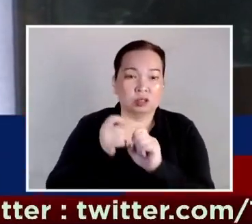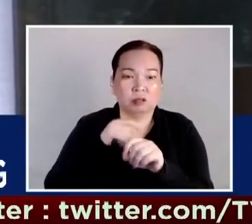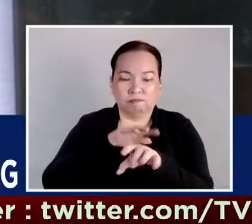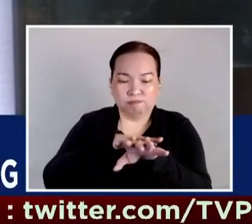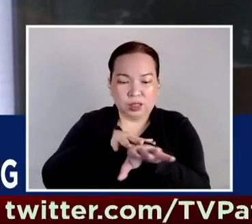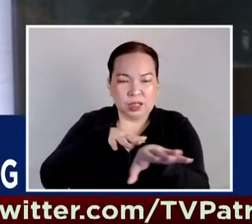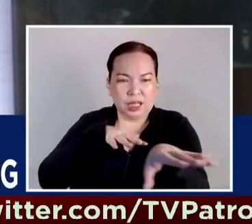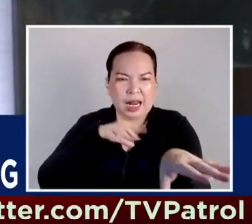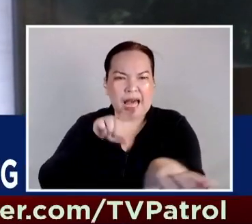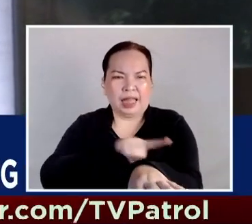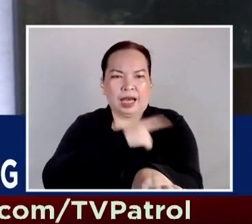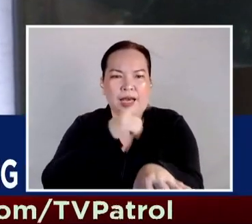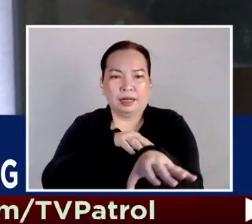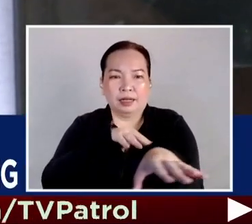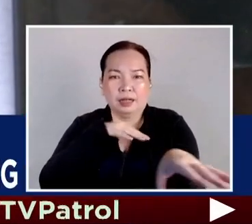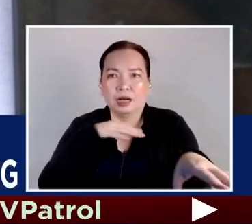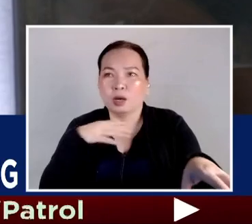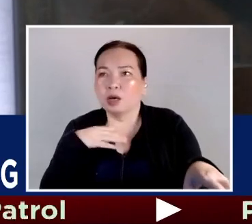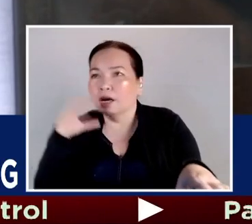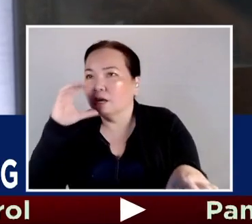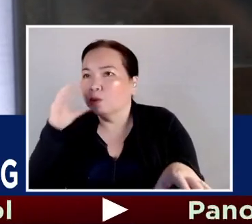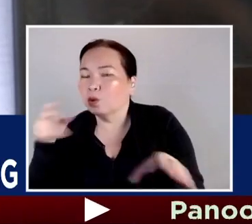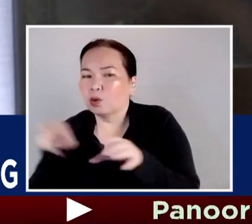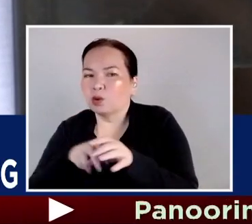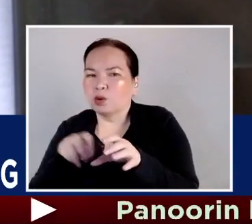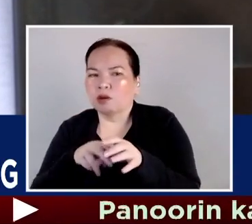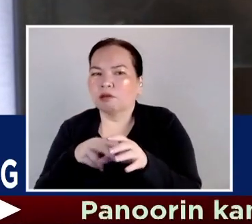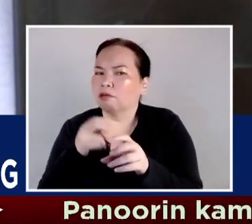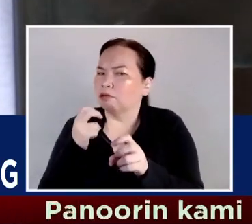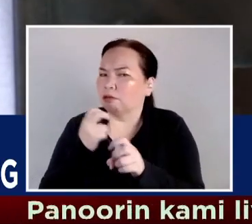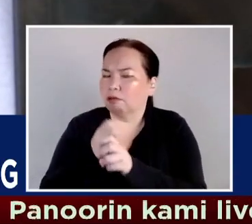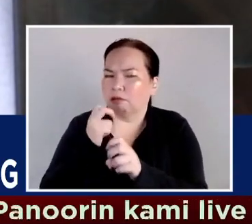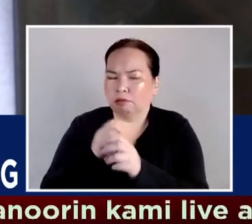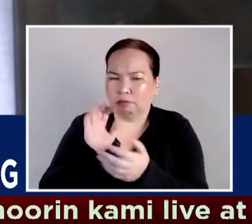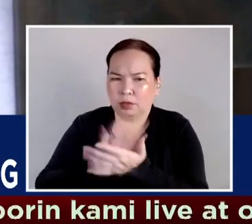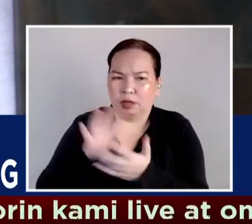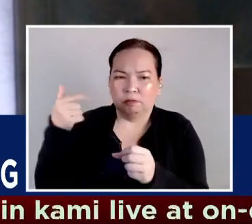yung hanapin pa namin, yung kikitain namin. Sobrang mahal pa naman ang diesel ngayon.